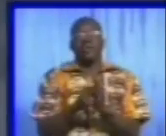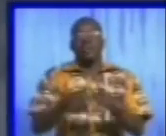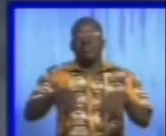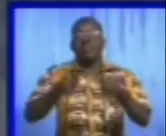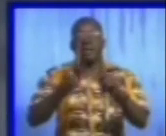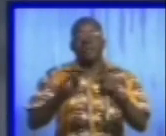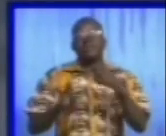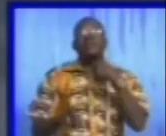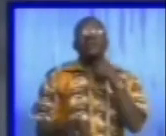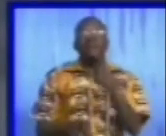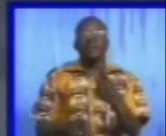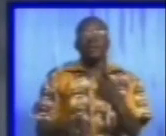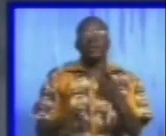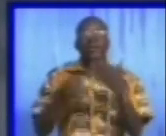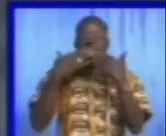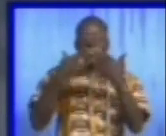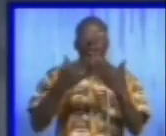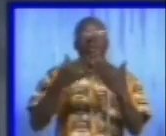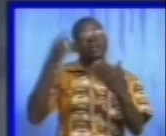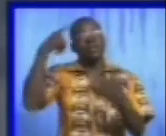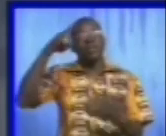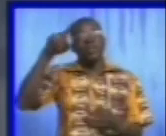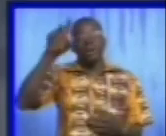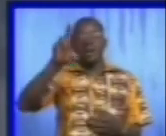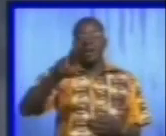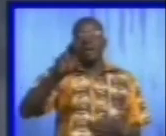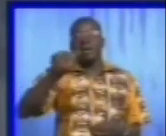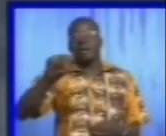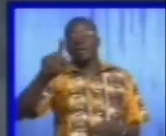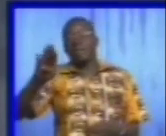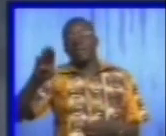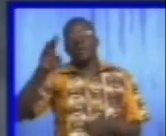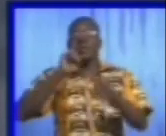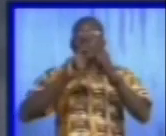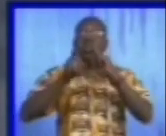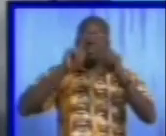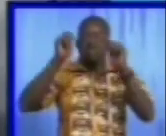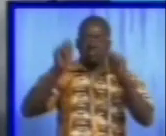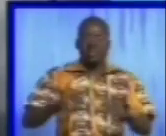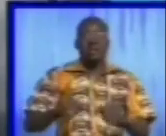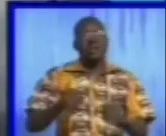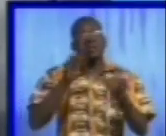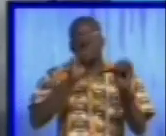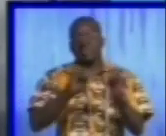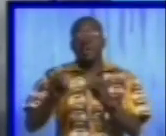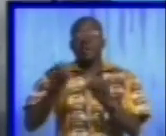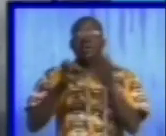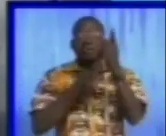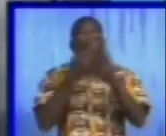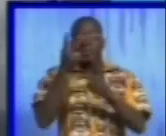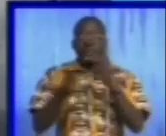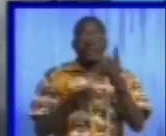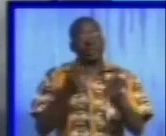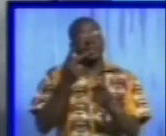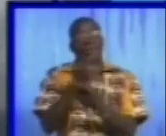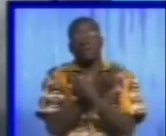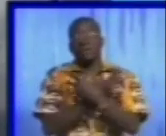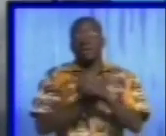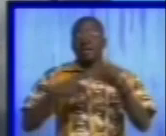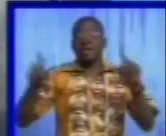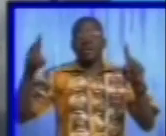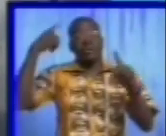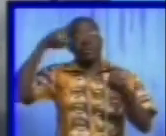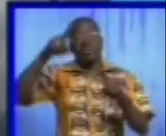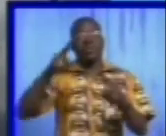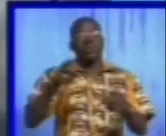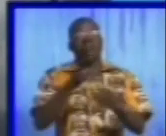tout de remercier la RTB pour cette occasion qui nous est donnée de pouvoir parler de l'opération de visite médicale gratuite pour les